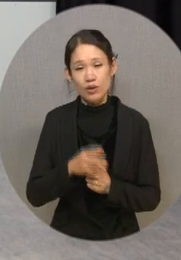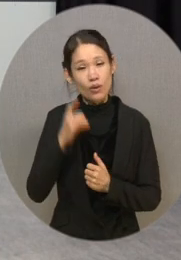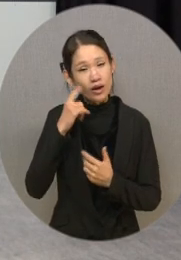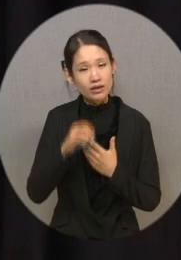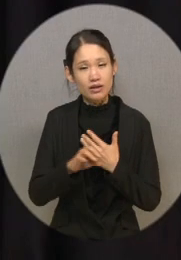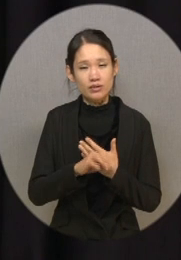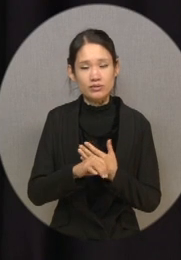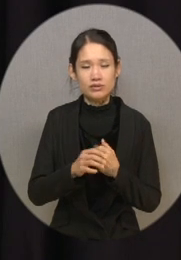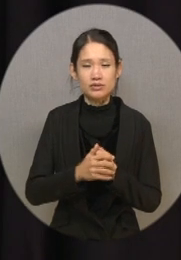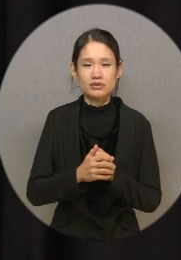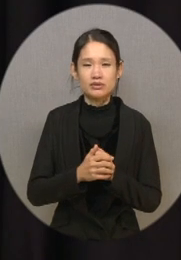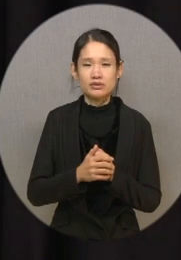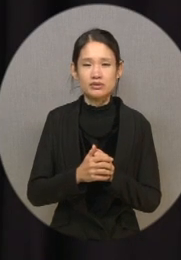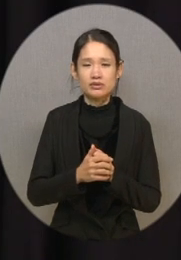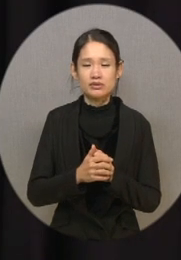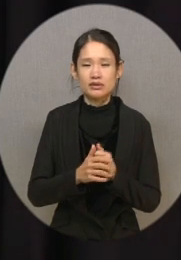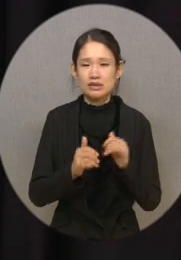그러냐면은